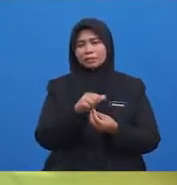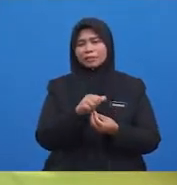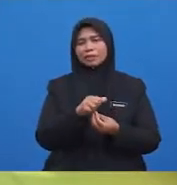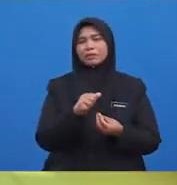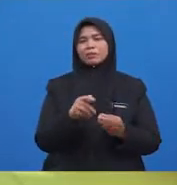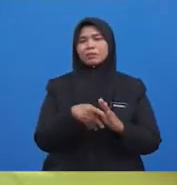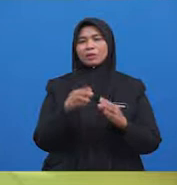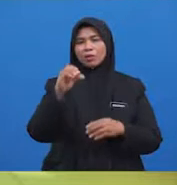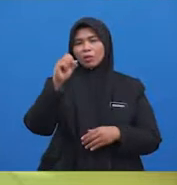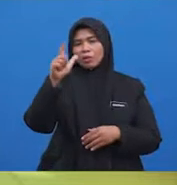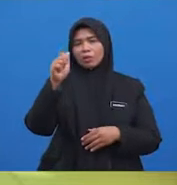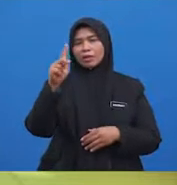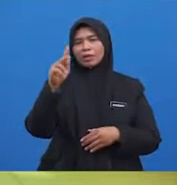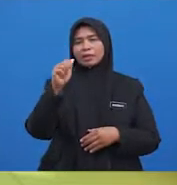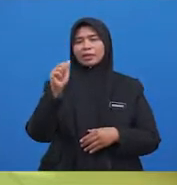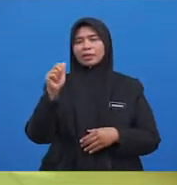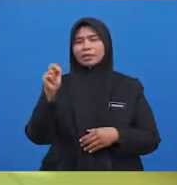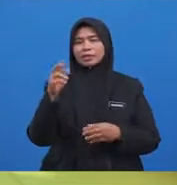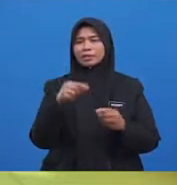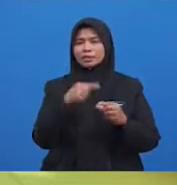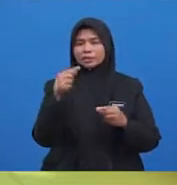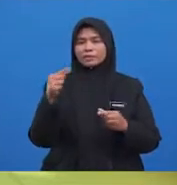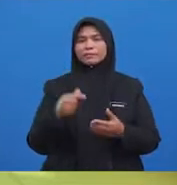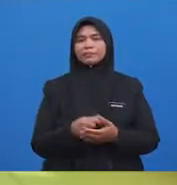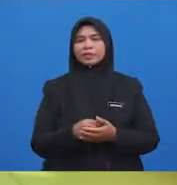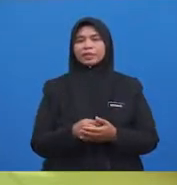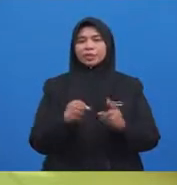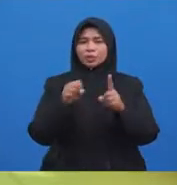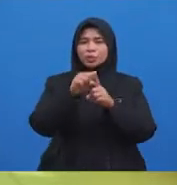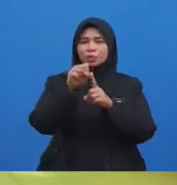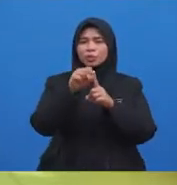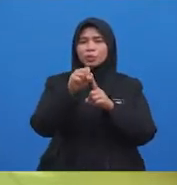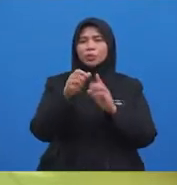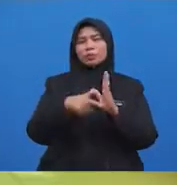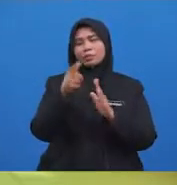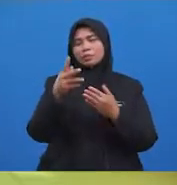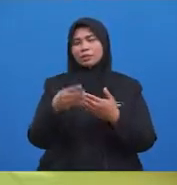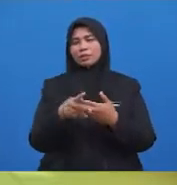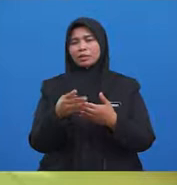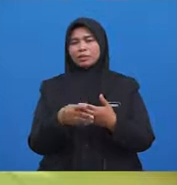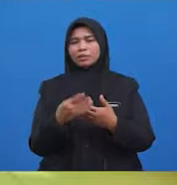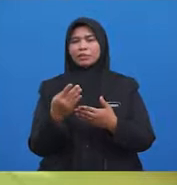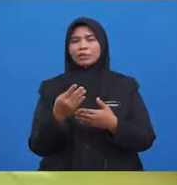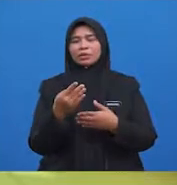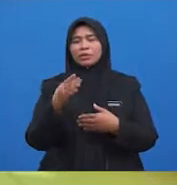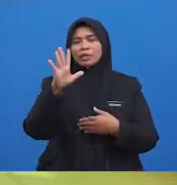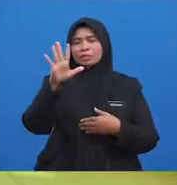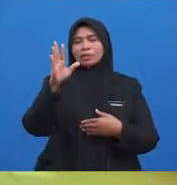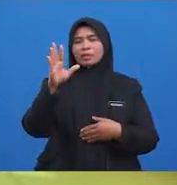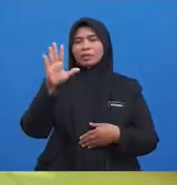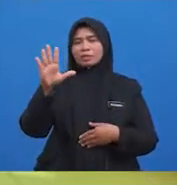dari bahagian keras matahari suhunya adalah sekitar 5500